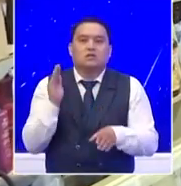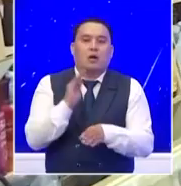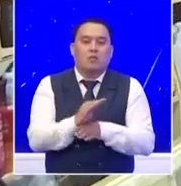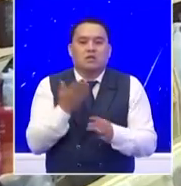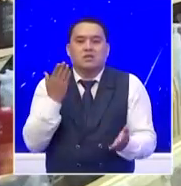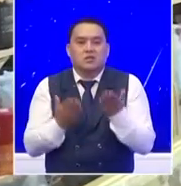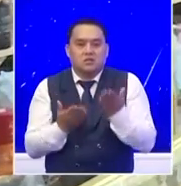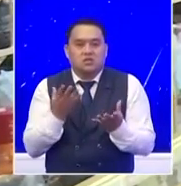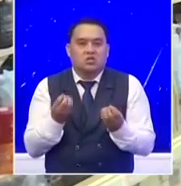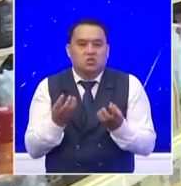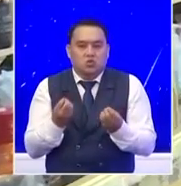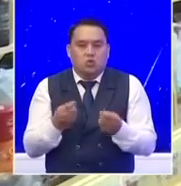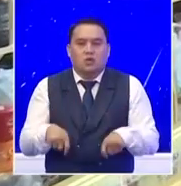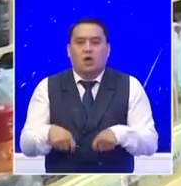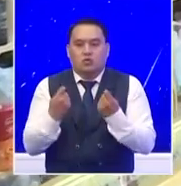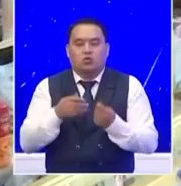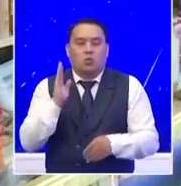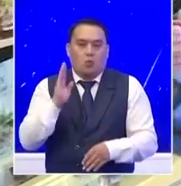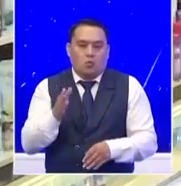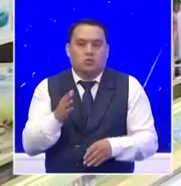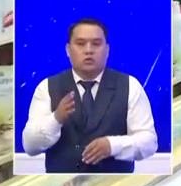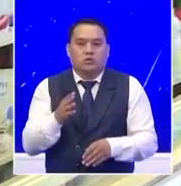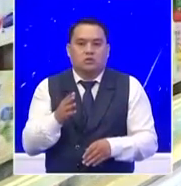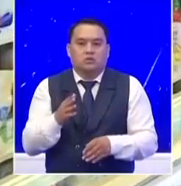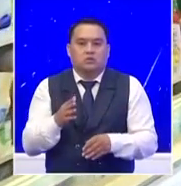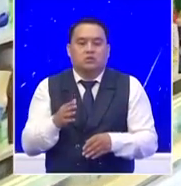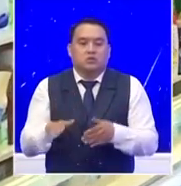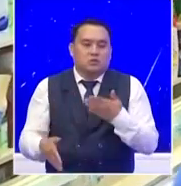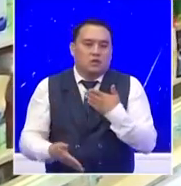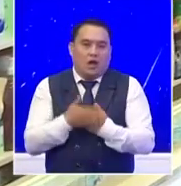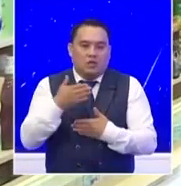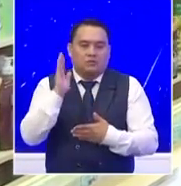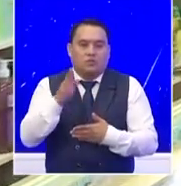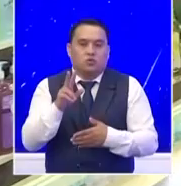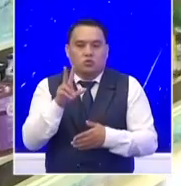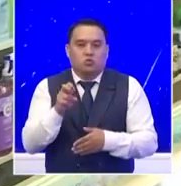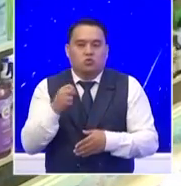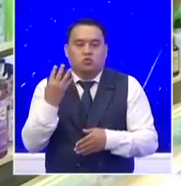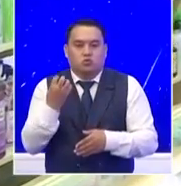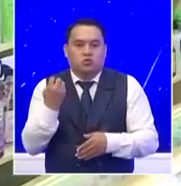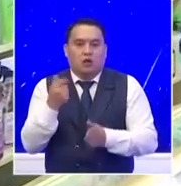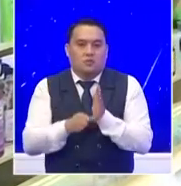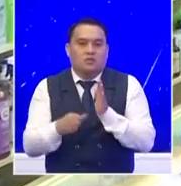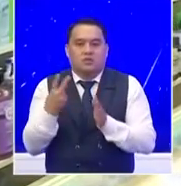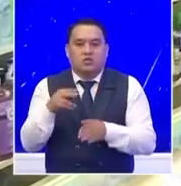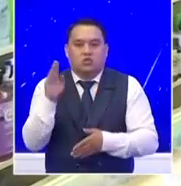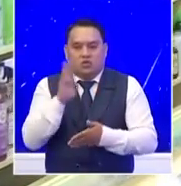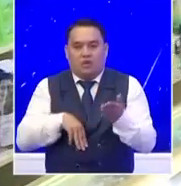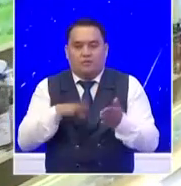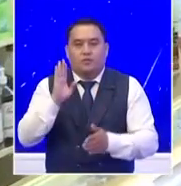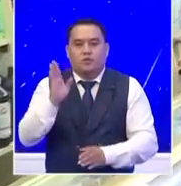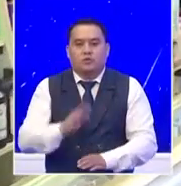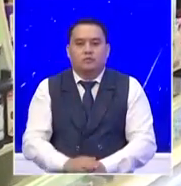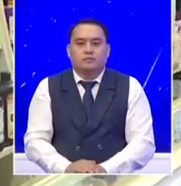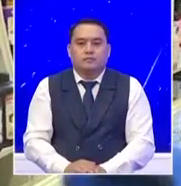если еще так да не нарушение шықса, арғай уже шара қолданамыз, уже 462 бабы бойынша штраф болады. Не надо,